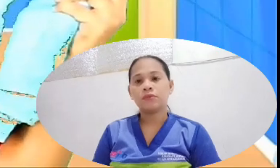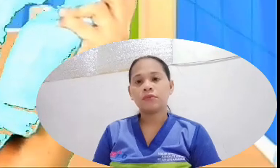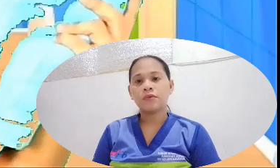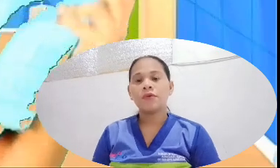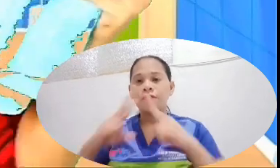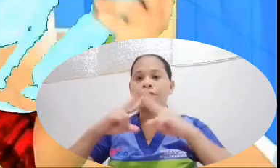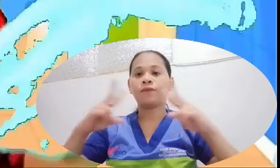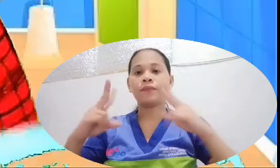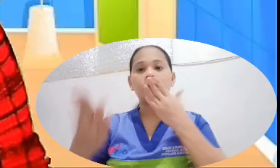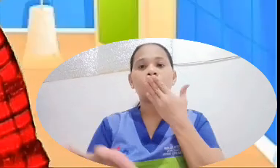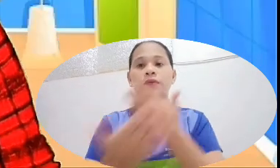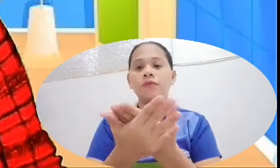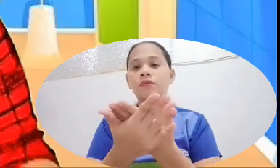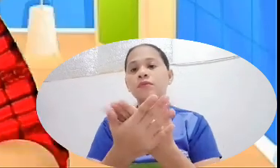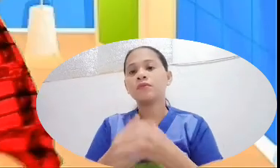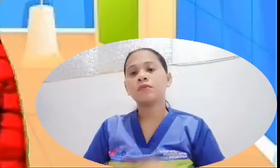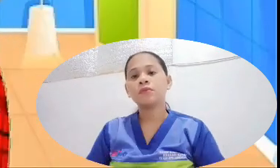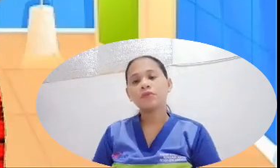Kahanga-hanga!